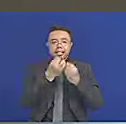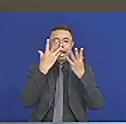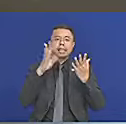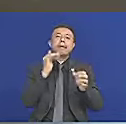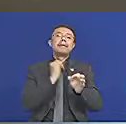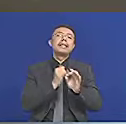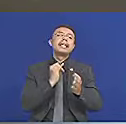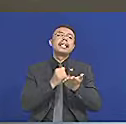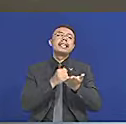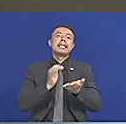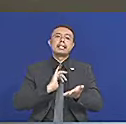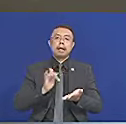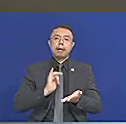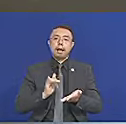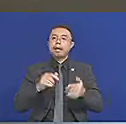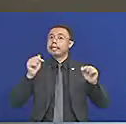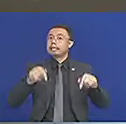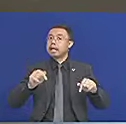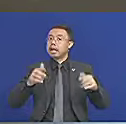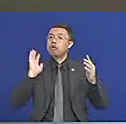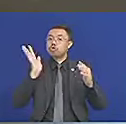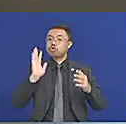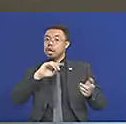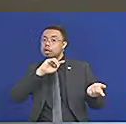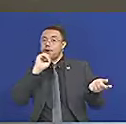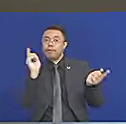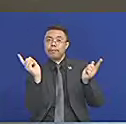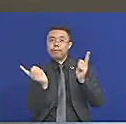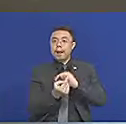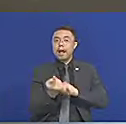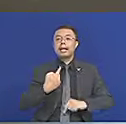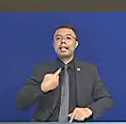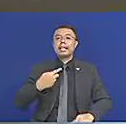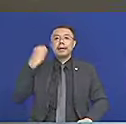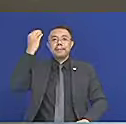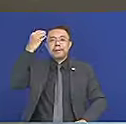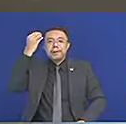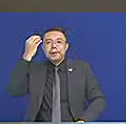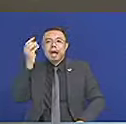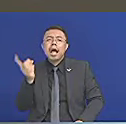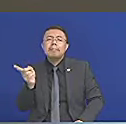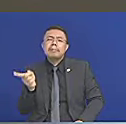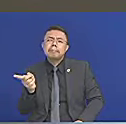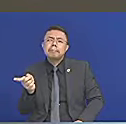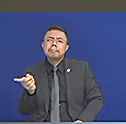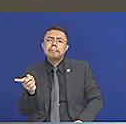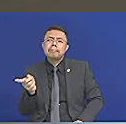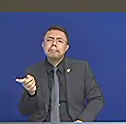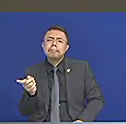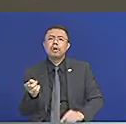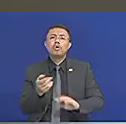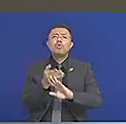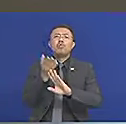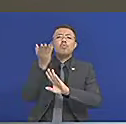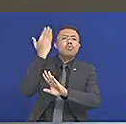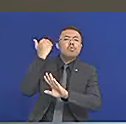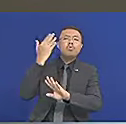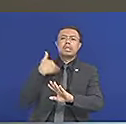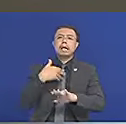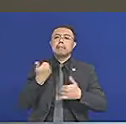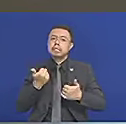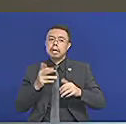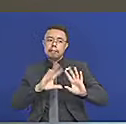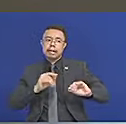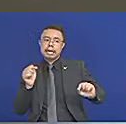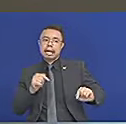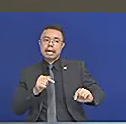sama. Sekarang setelah diubah, kita bingung. Kenapa ya dulu saya bisa melakukan hal